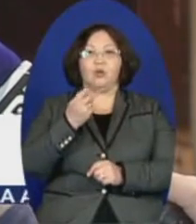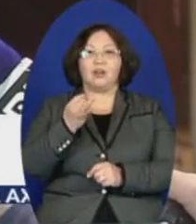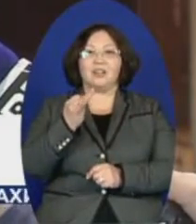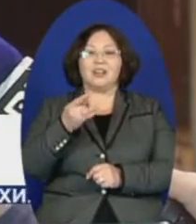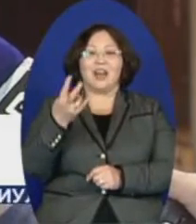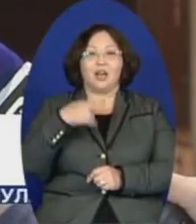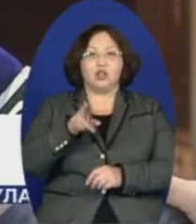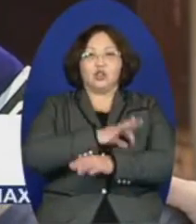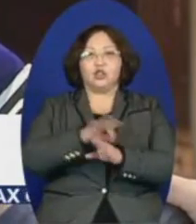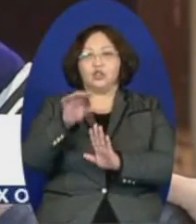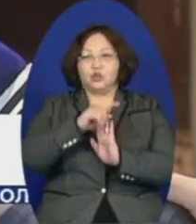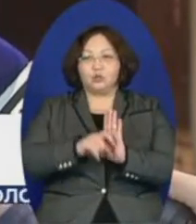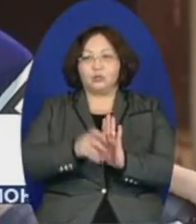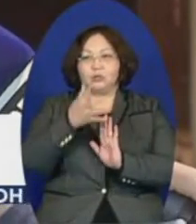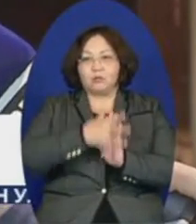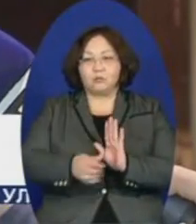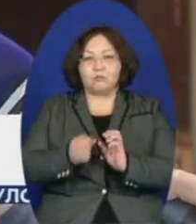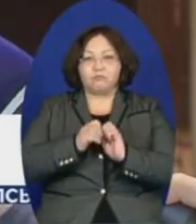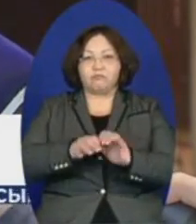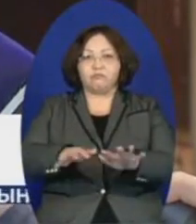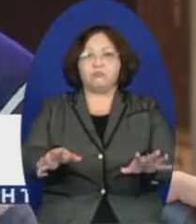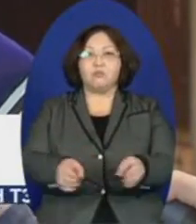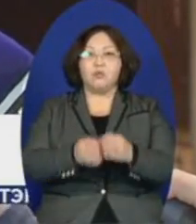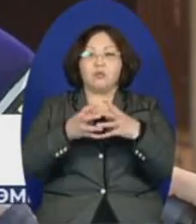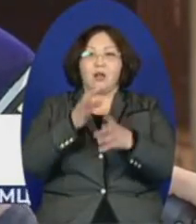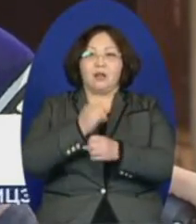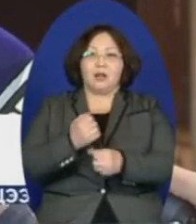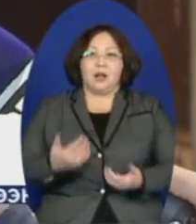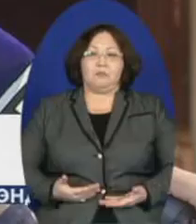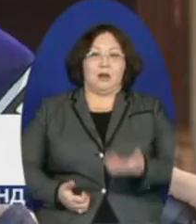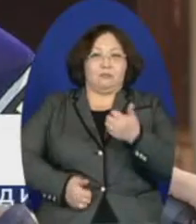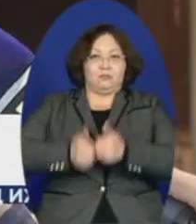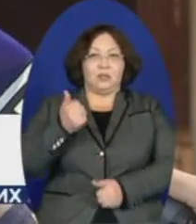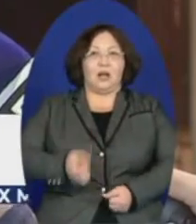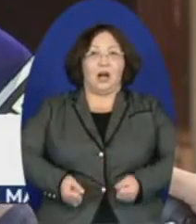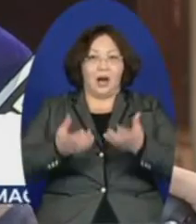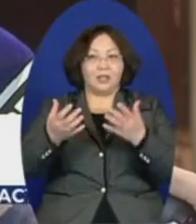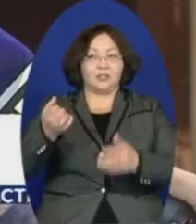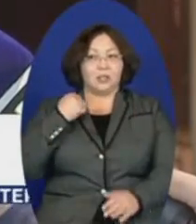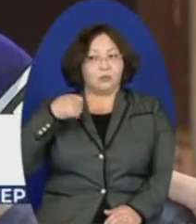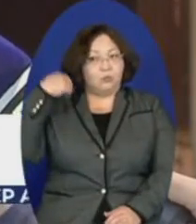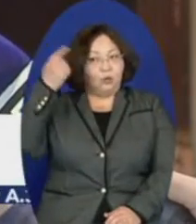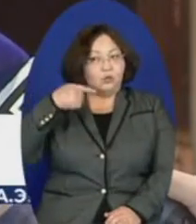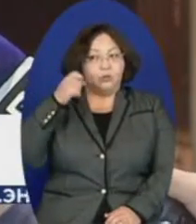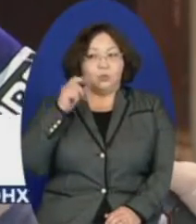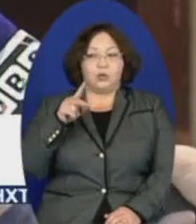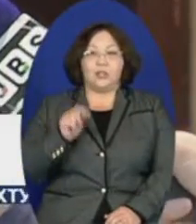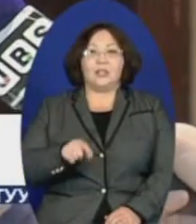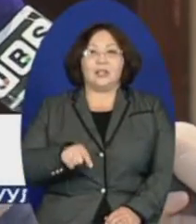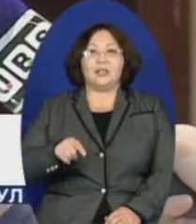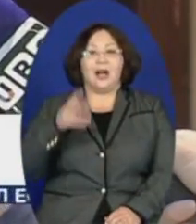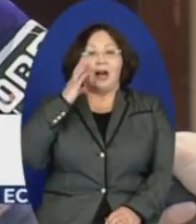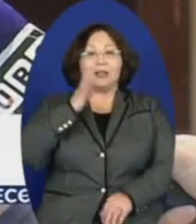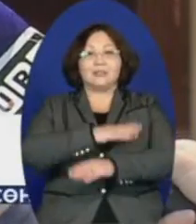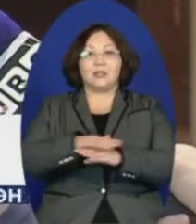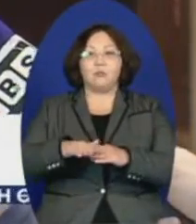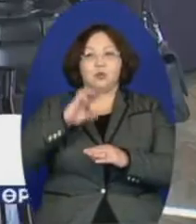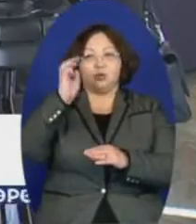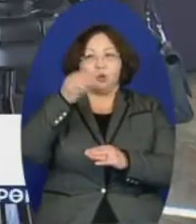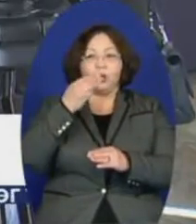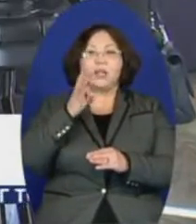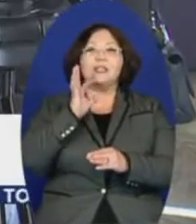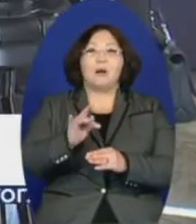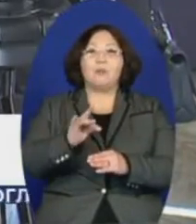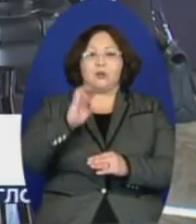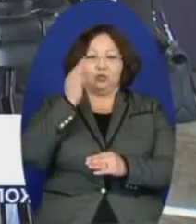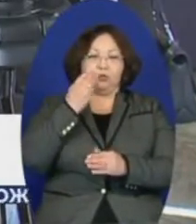хөтөлбөр бодтоо амьдрал дээр одоо амжилттай хэрэгжнэ гэж үзэх юм бол өнөөдөр бид нар энэ асуудлыг бол энэ гарт шийдлийг бол тодорхойлсон багс. За